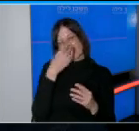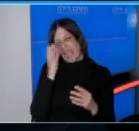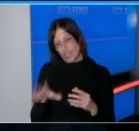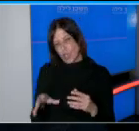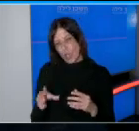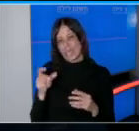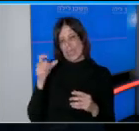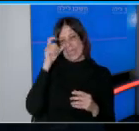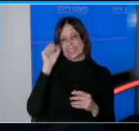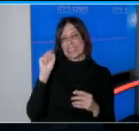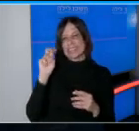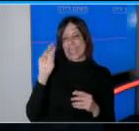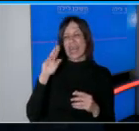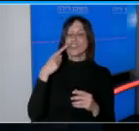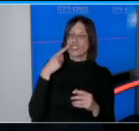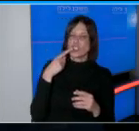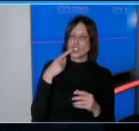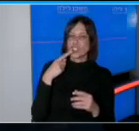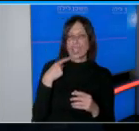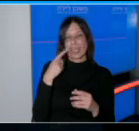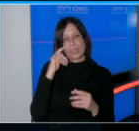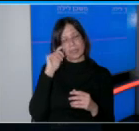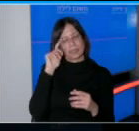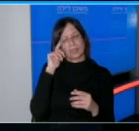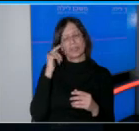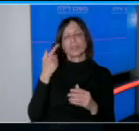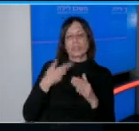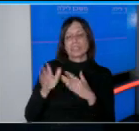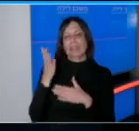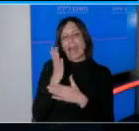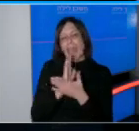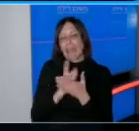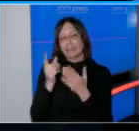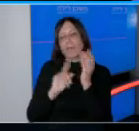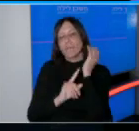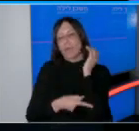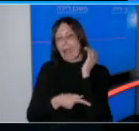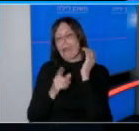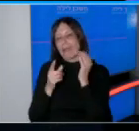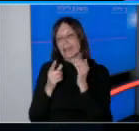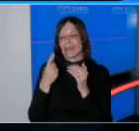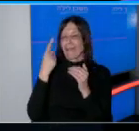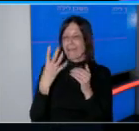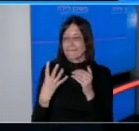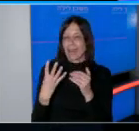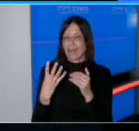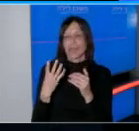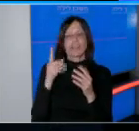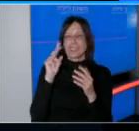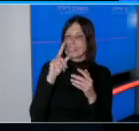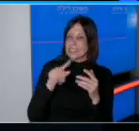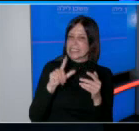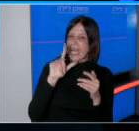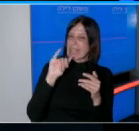סער שמוציא, כמו הילד שקט, את הרבע הבוחרי מהבוידם כל פעם, אבל בוא נדבר רגע על זליחה. זליחה בכלל, יש מה לדבר